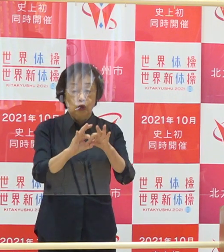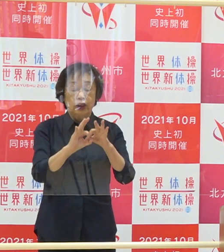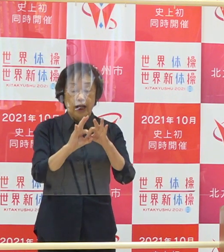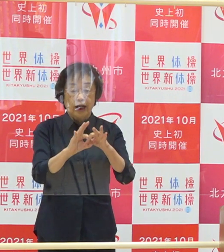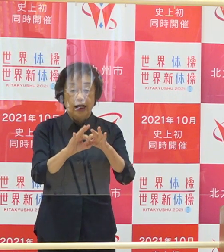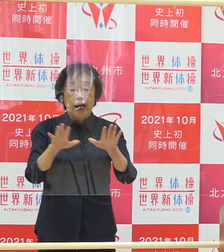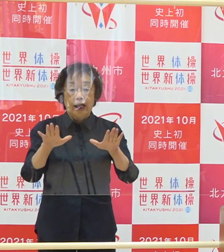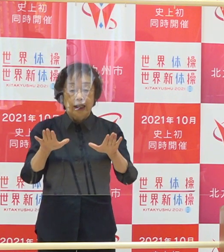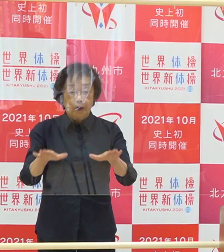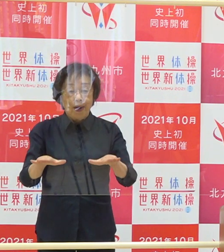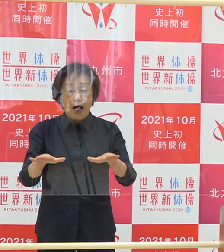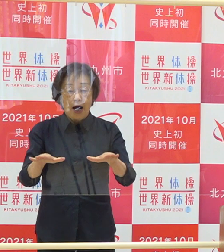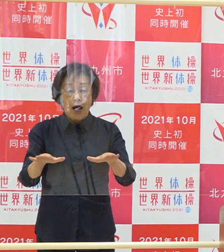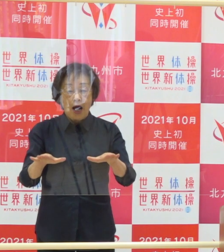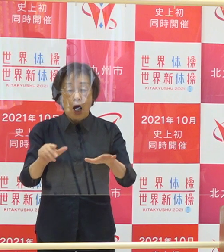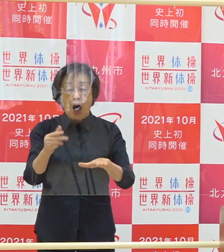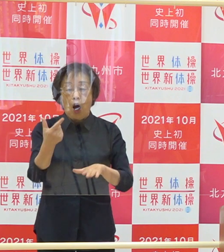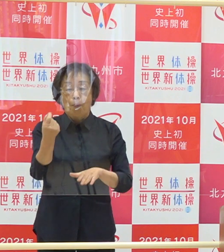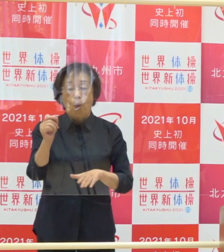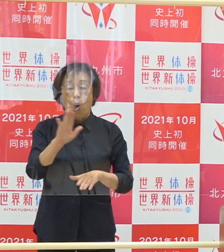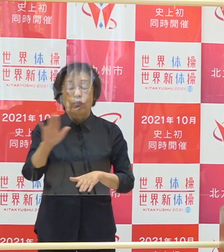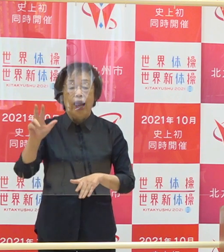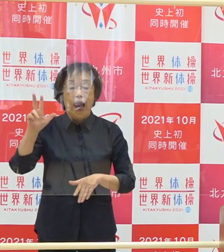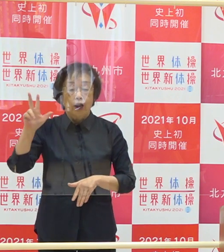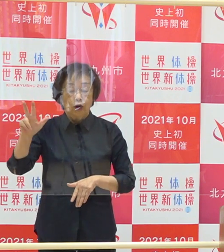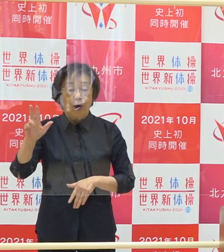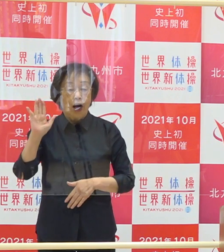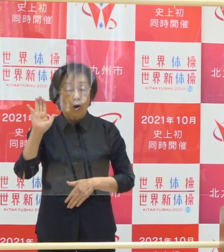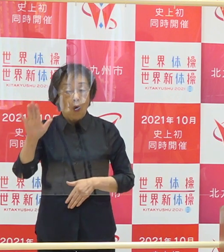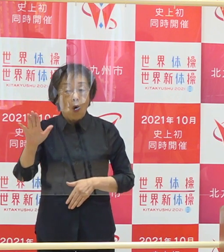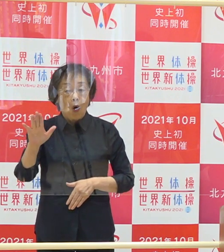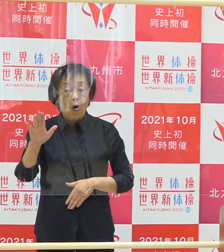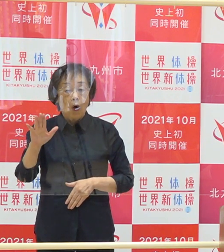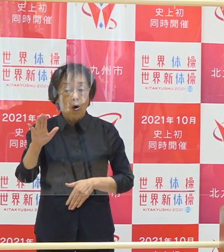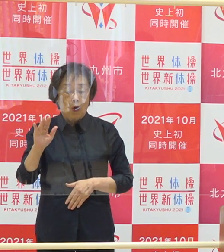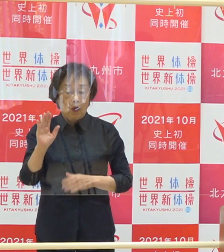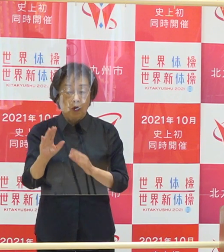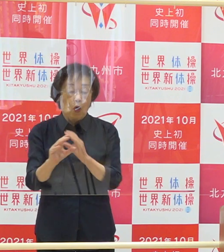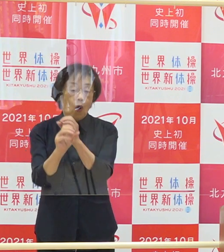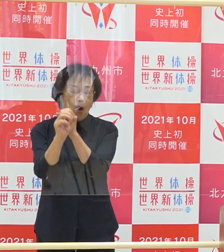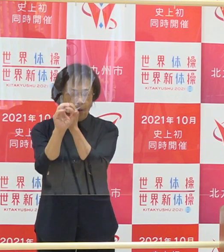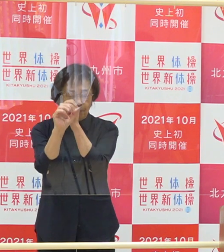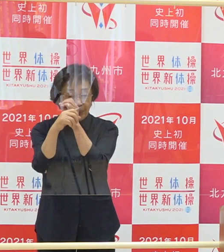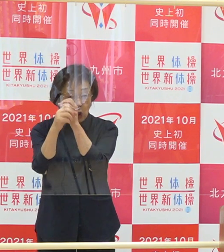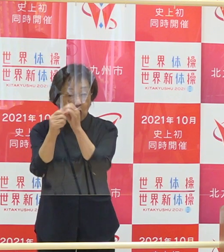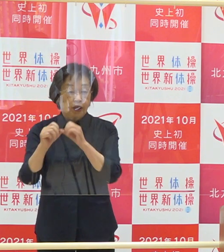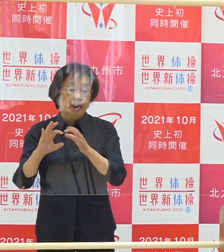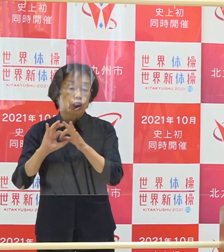今行っておりますモデルナの今後の見通しについて申し上げたいと思います。